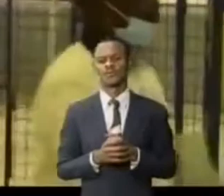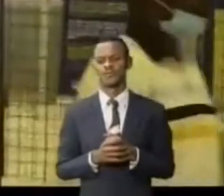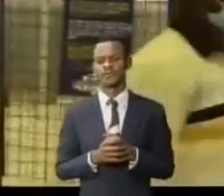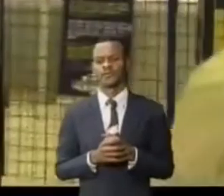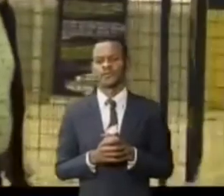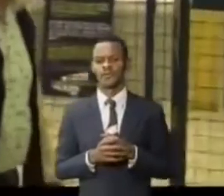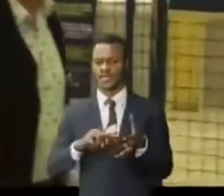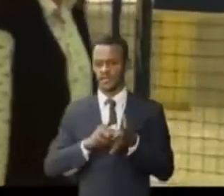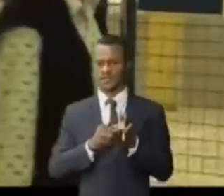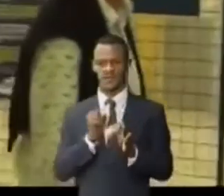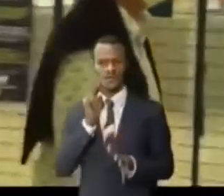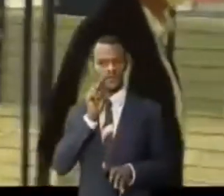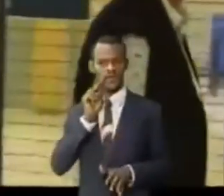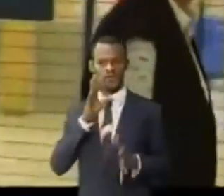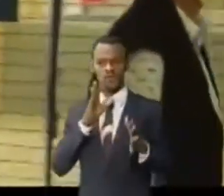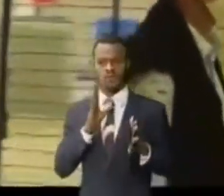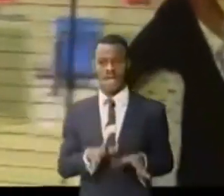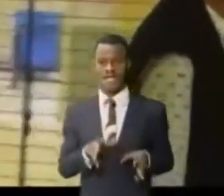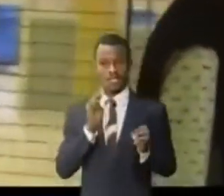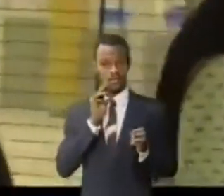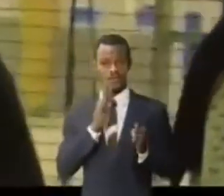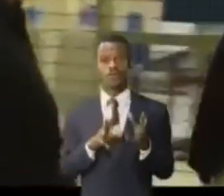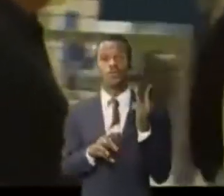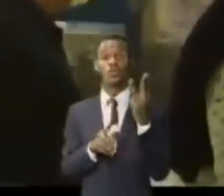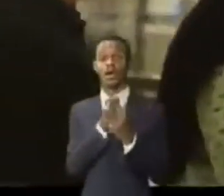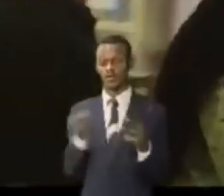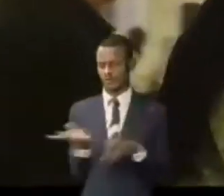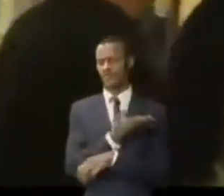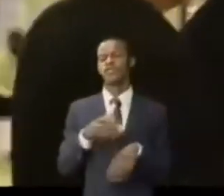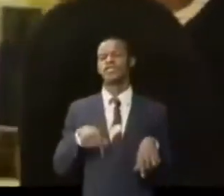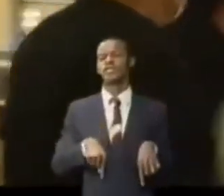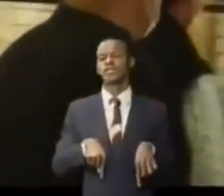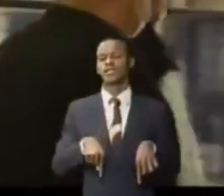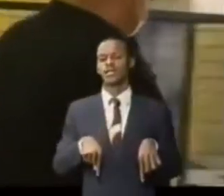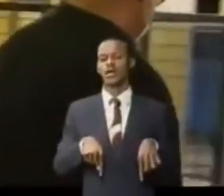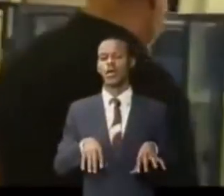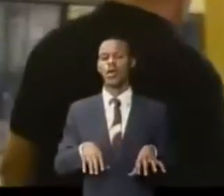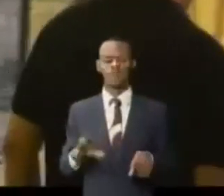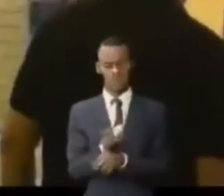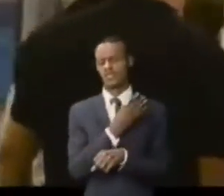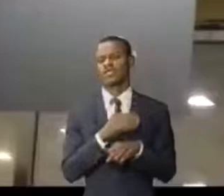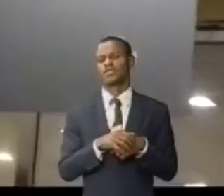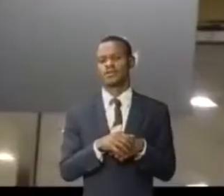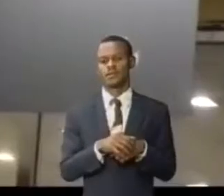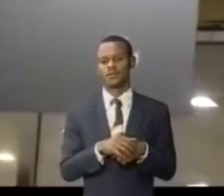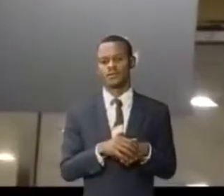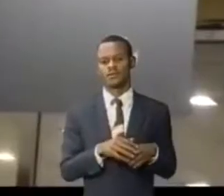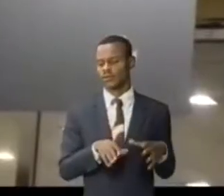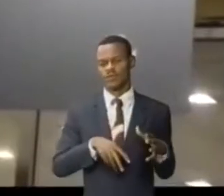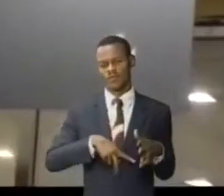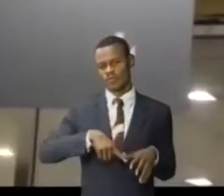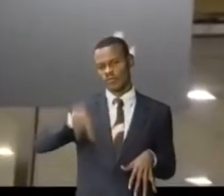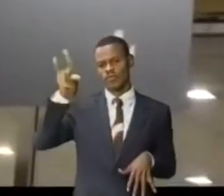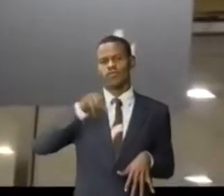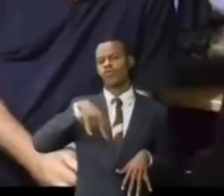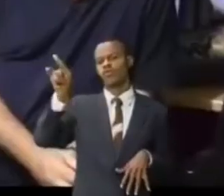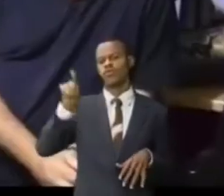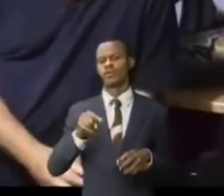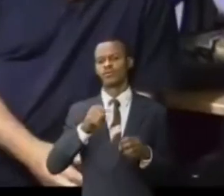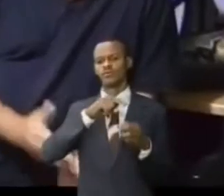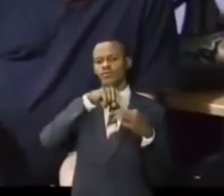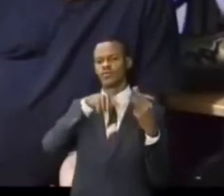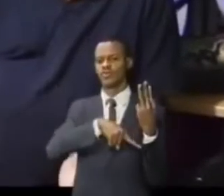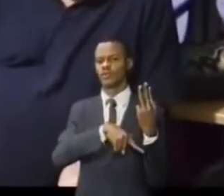d'être expulsés ce mardi 30 juin 2020 à l'aéroport international de Ndjili. Il s'agit de